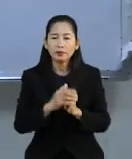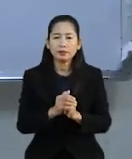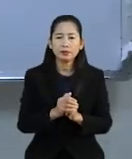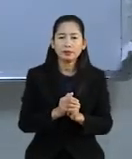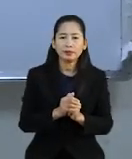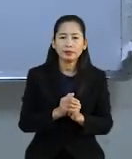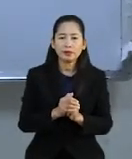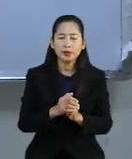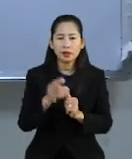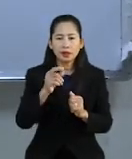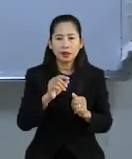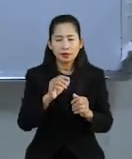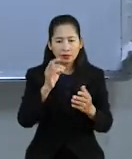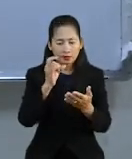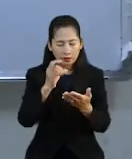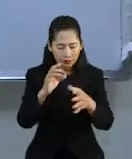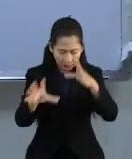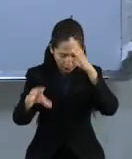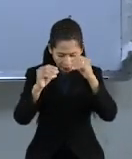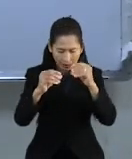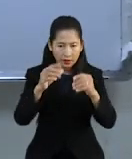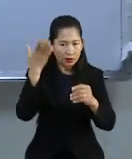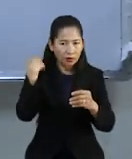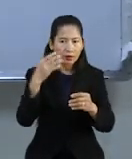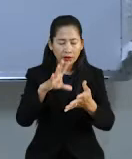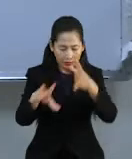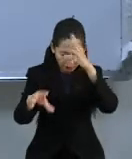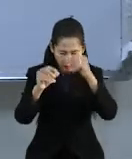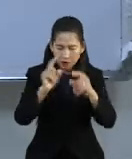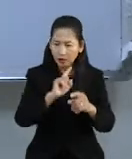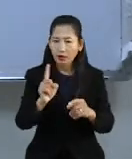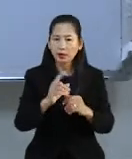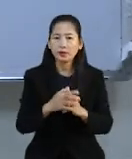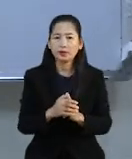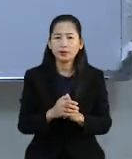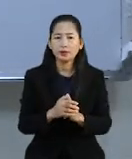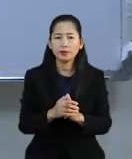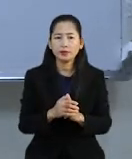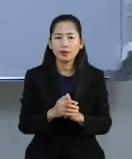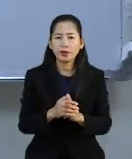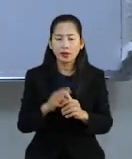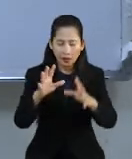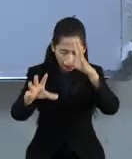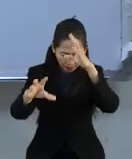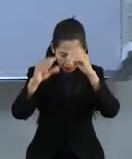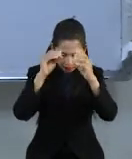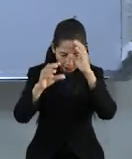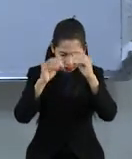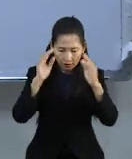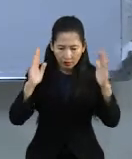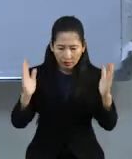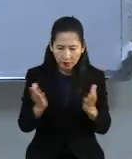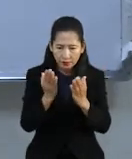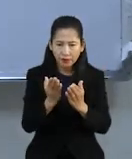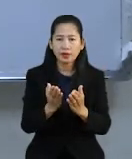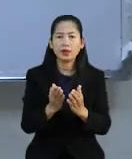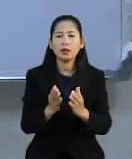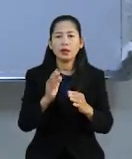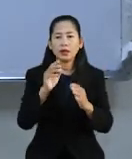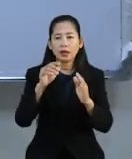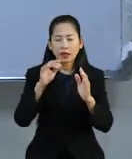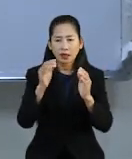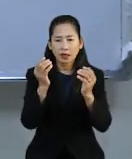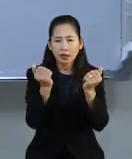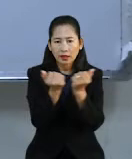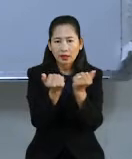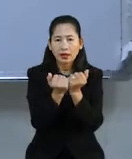Chà, anh chăng ta mà đến nị dây. Ca nị dây thay mân riêng đó ná con. Chà. Cứ đi nằm bí ca này nóm ẩm bí ca lên